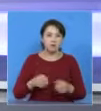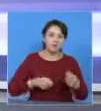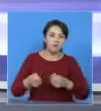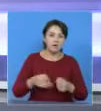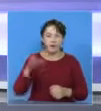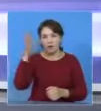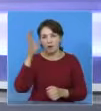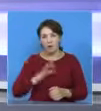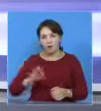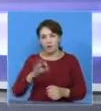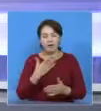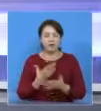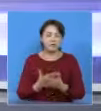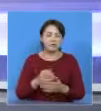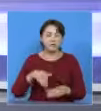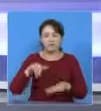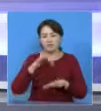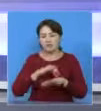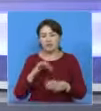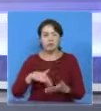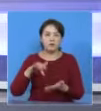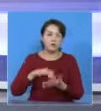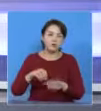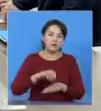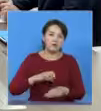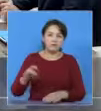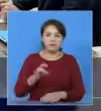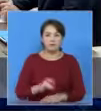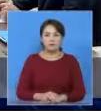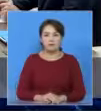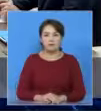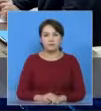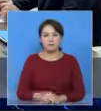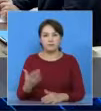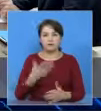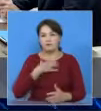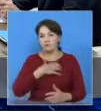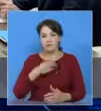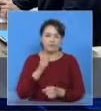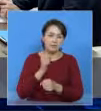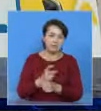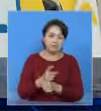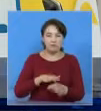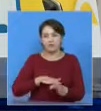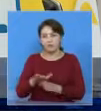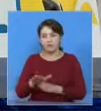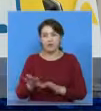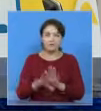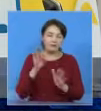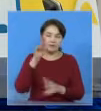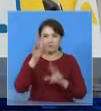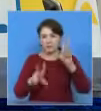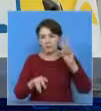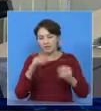управления области, акимы города и районов. В регионе ставится важнейшая задача – выполнить предвыборные